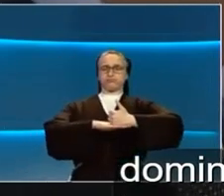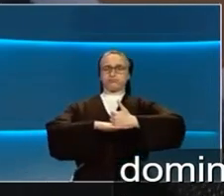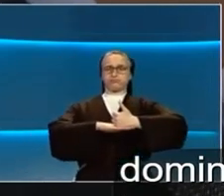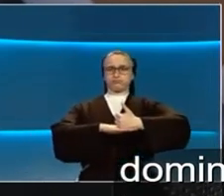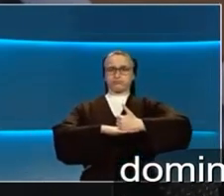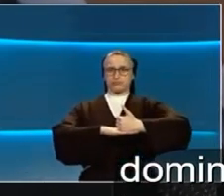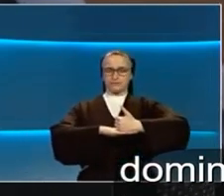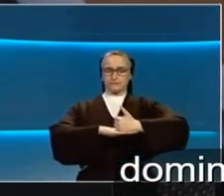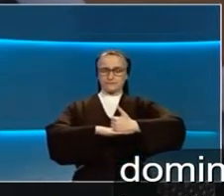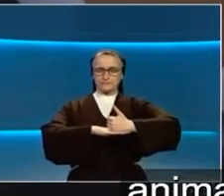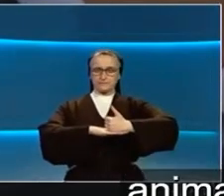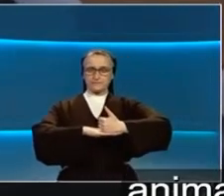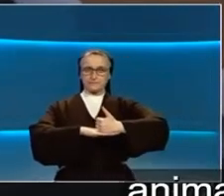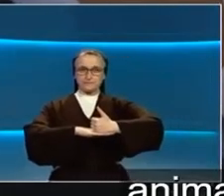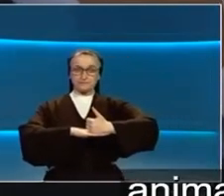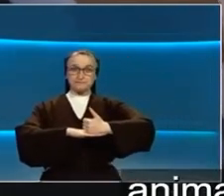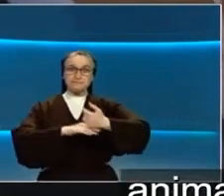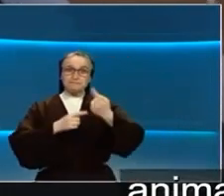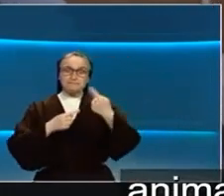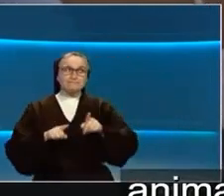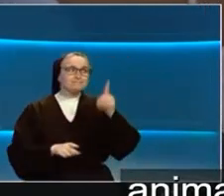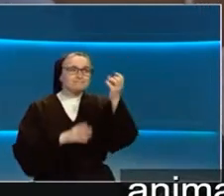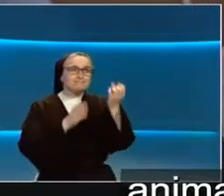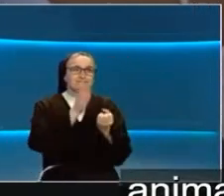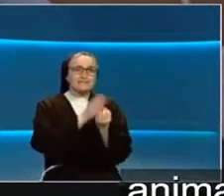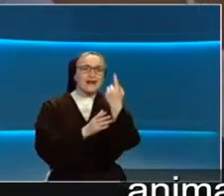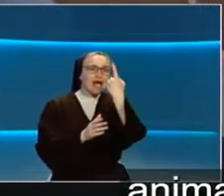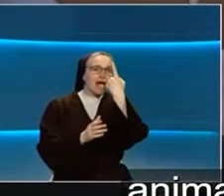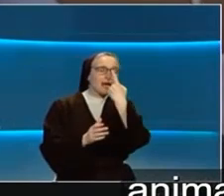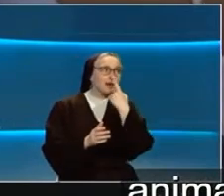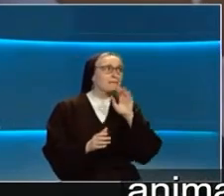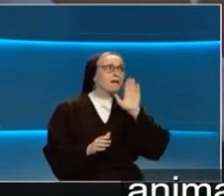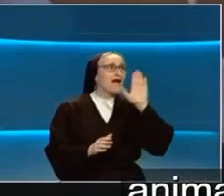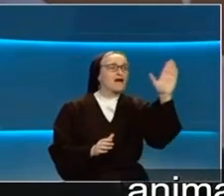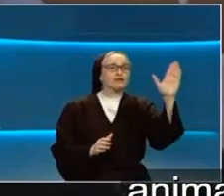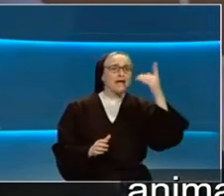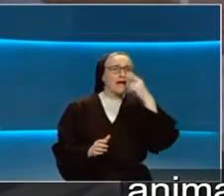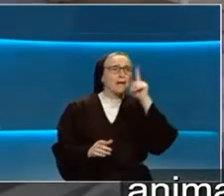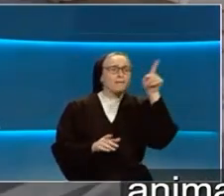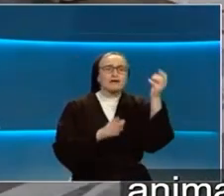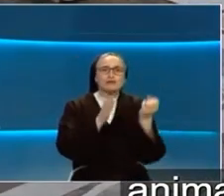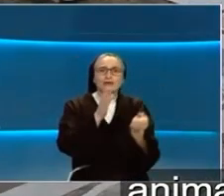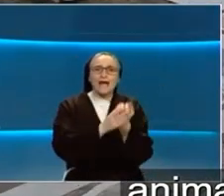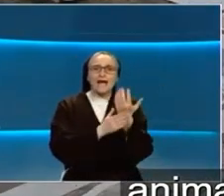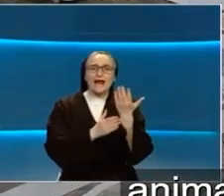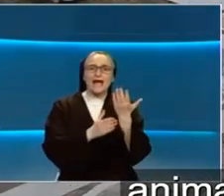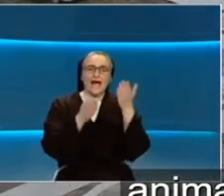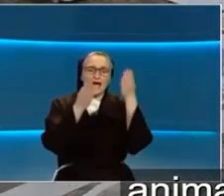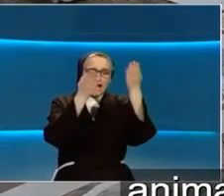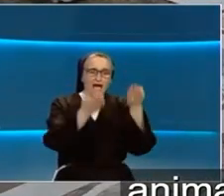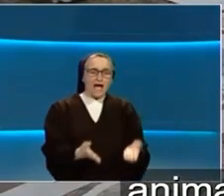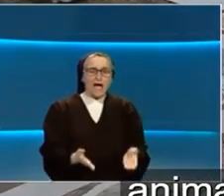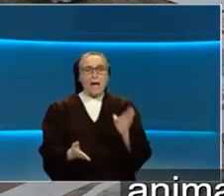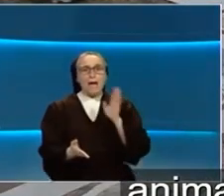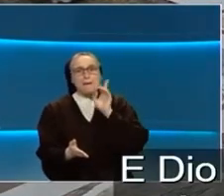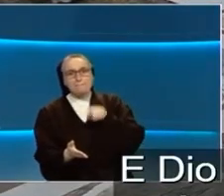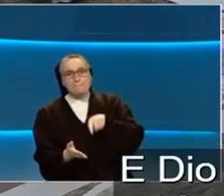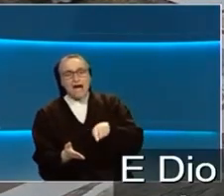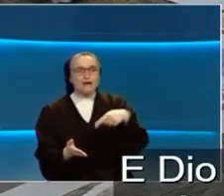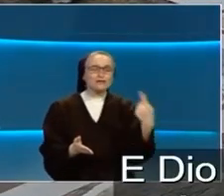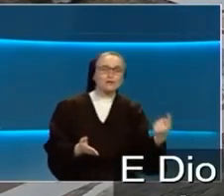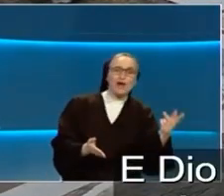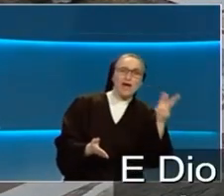sulla terra. E Dio creò l'uomo a sua immagine, a immagine di Dio lo creò, maschio